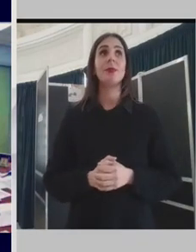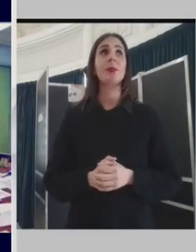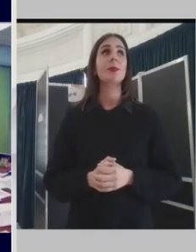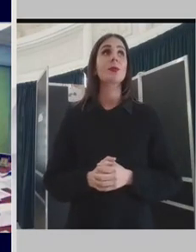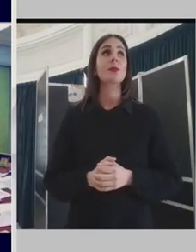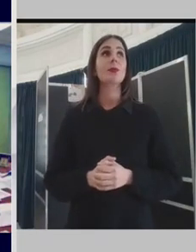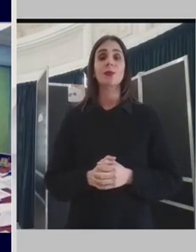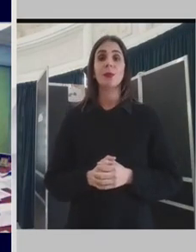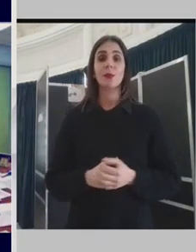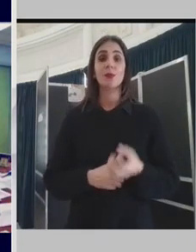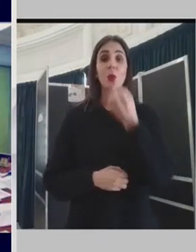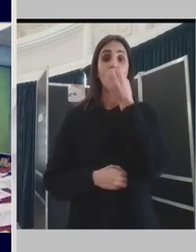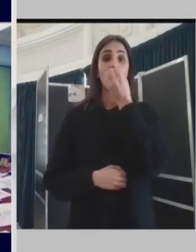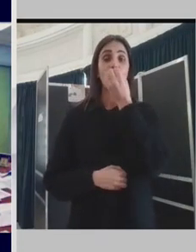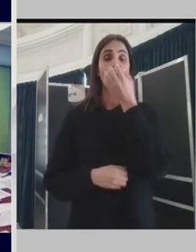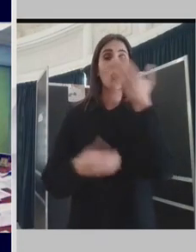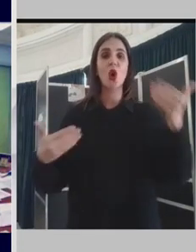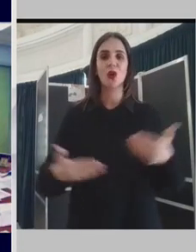Bene, buongiorno.